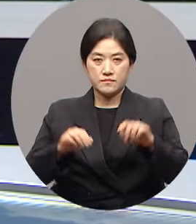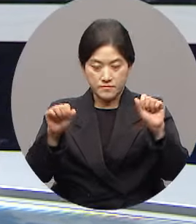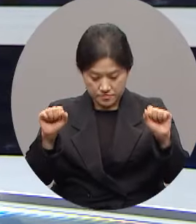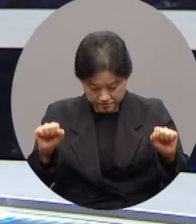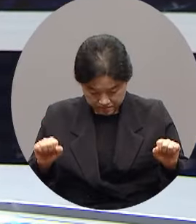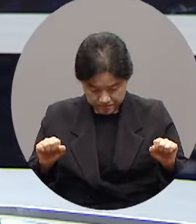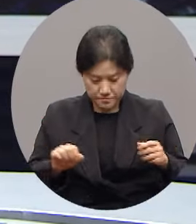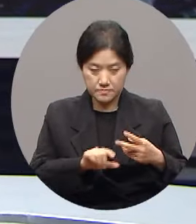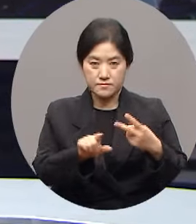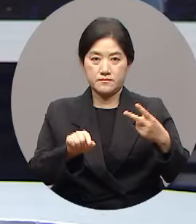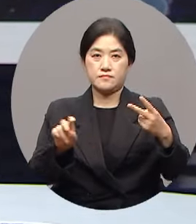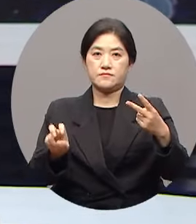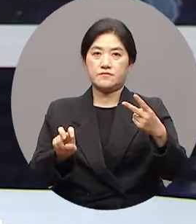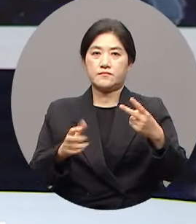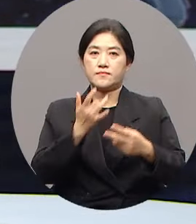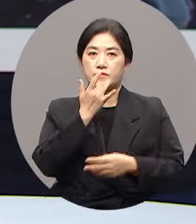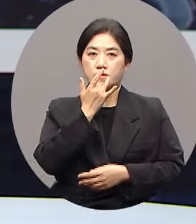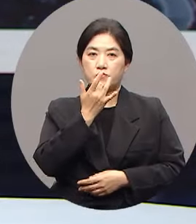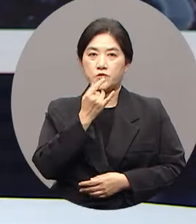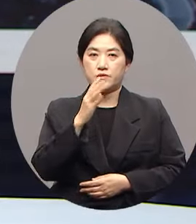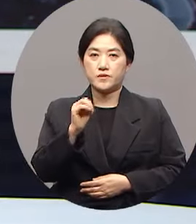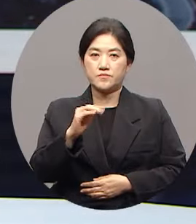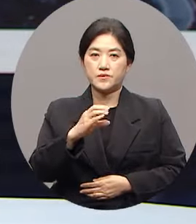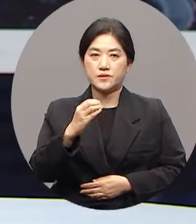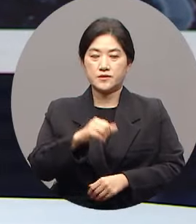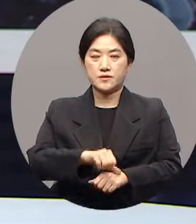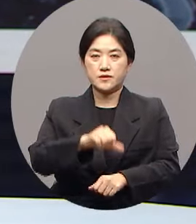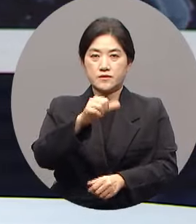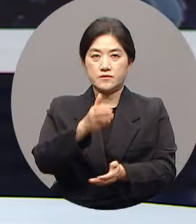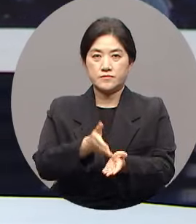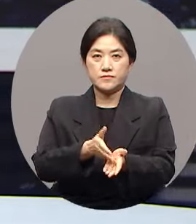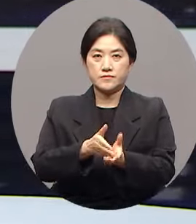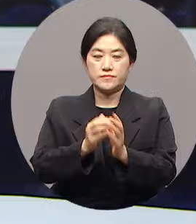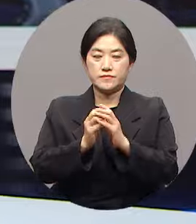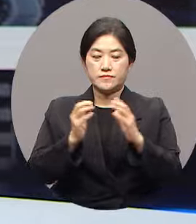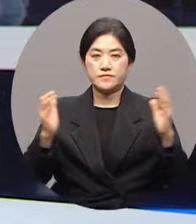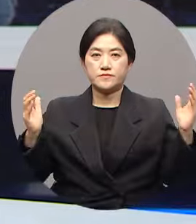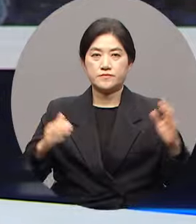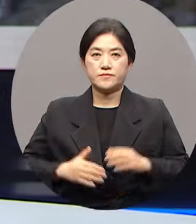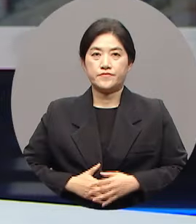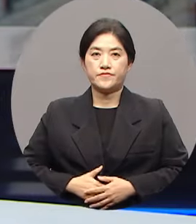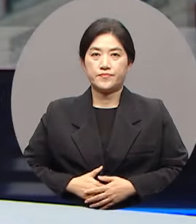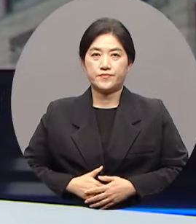여러분 안녕하십니까? 2월 20일 화요일 MBC 5시 뉴스입니다.